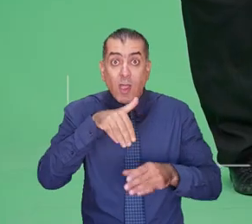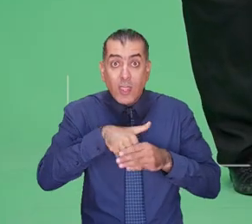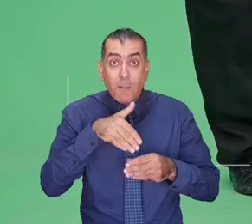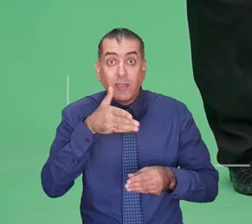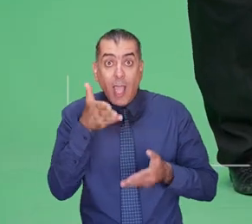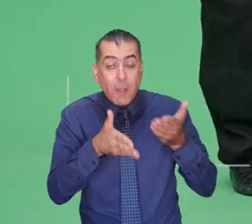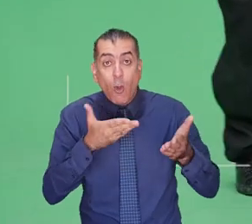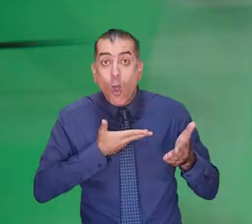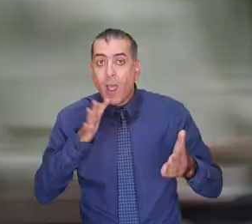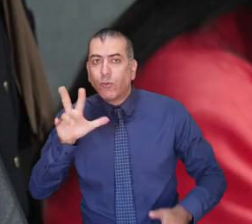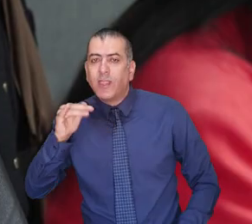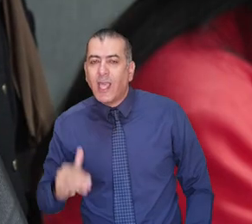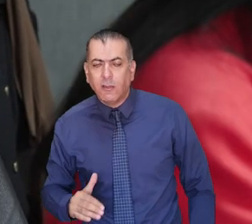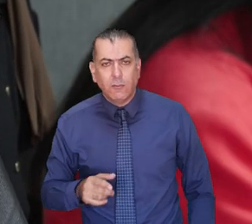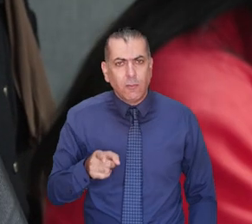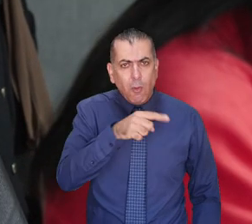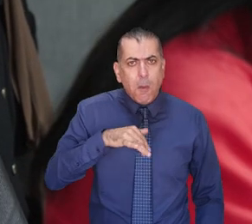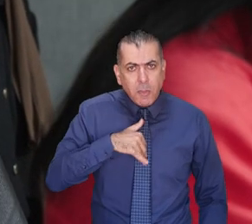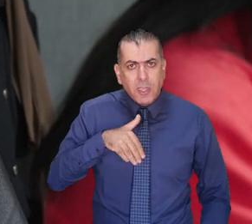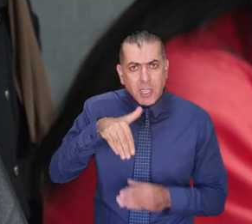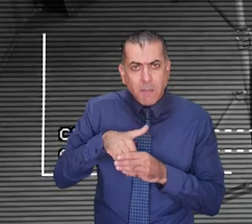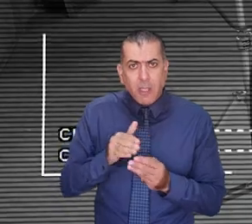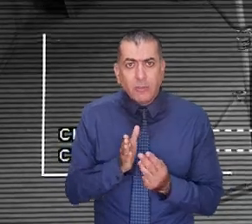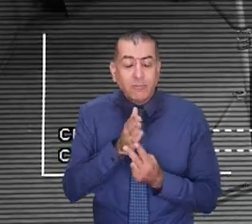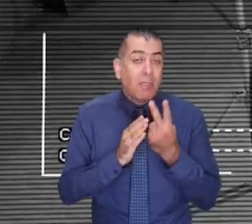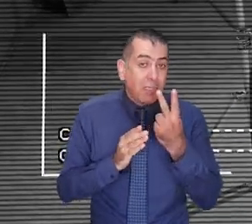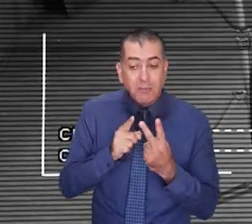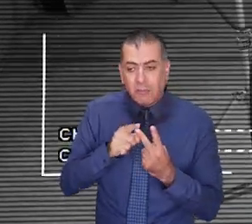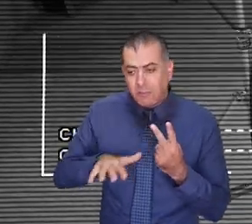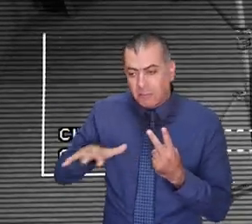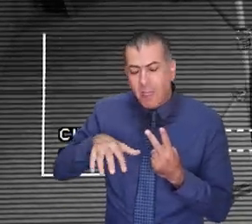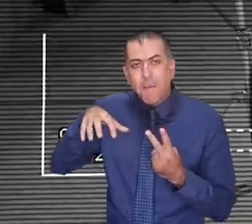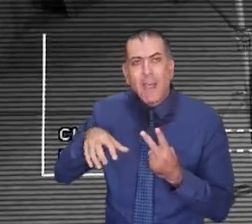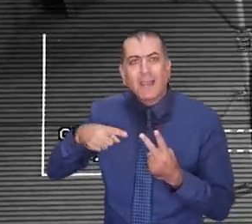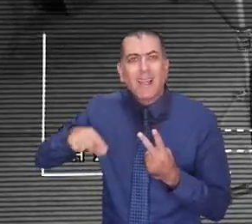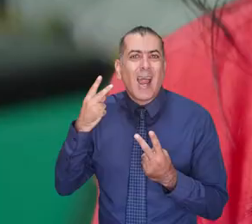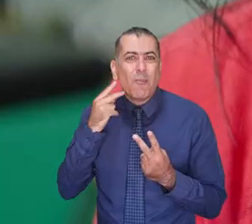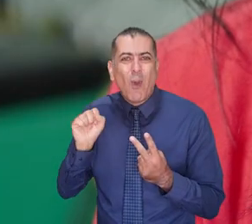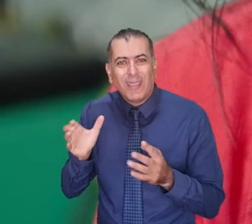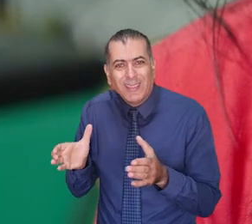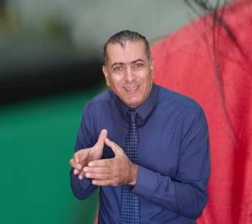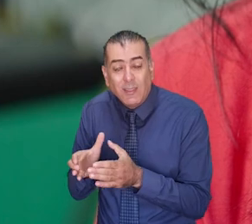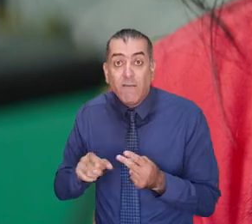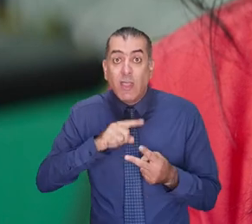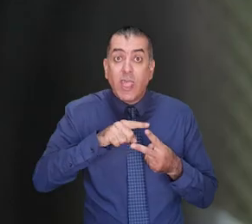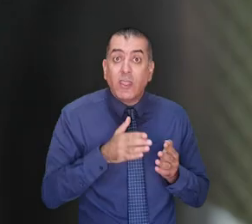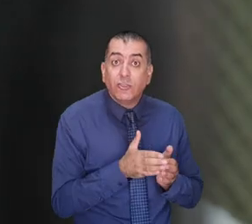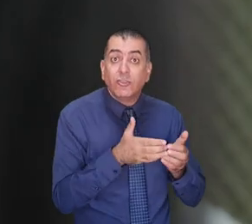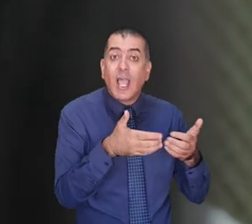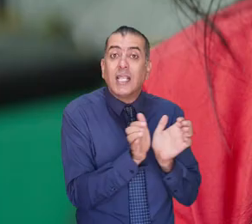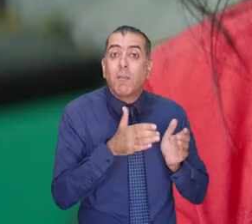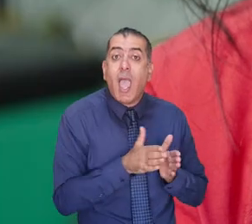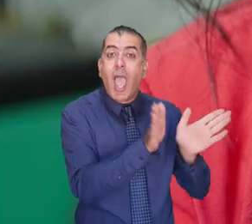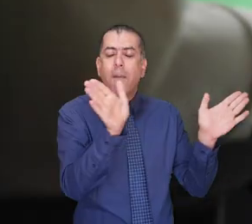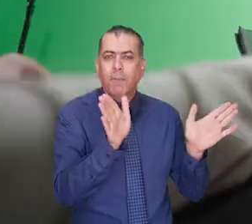سن ال 35. يعني بنقدر نختار مرشحين من خلال الدوائر الانتخابية المحلية ونصوت لقائمة حزبية في